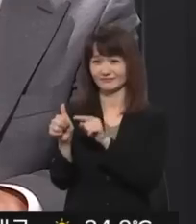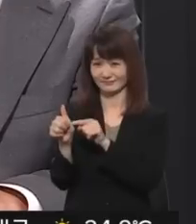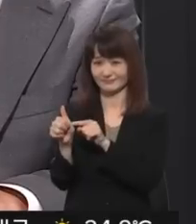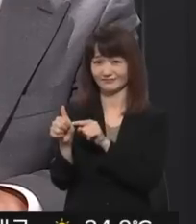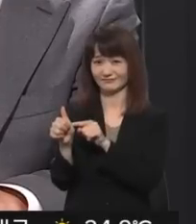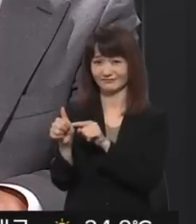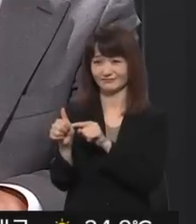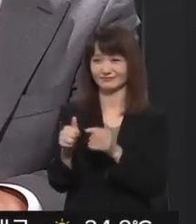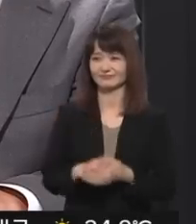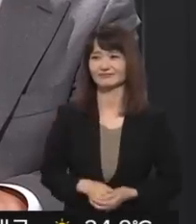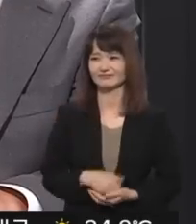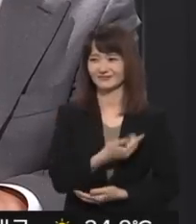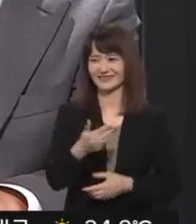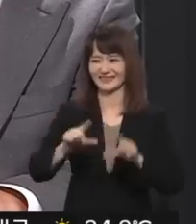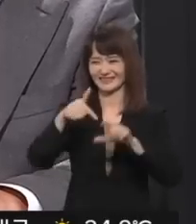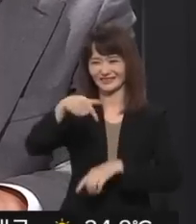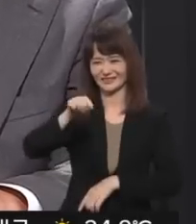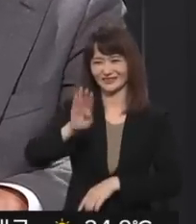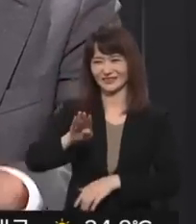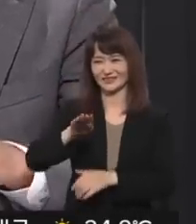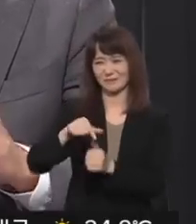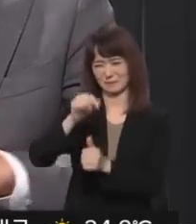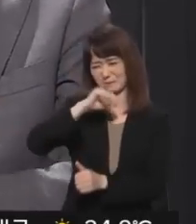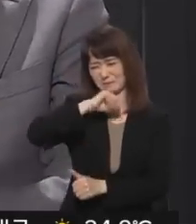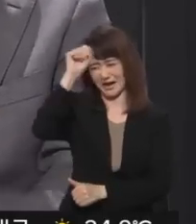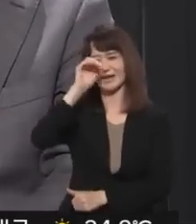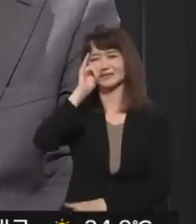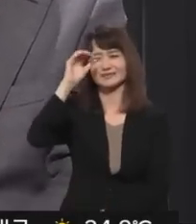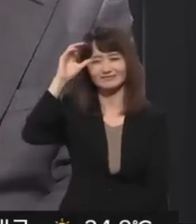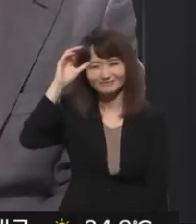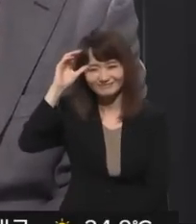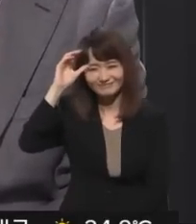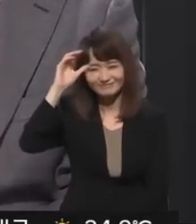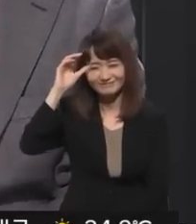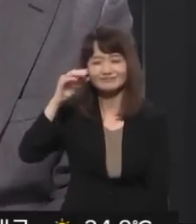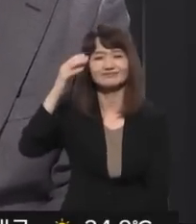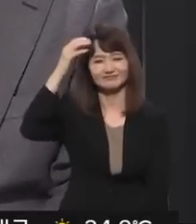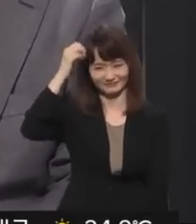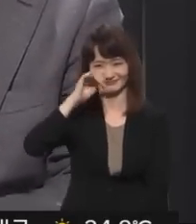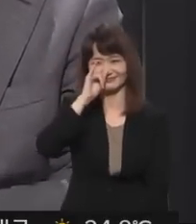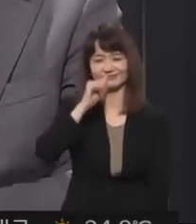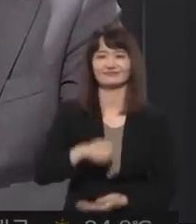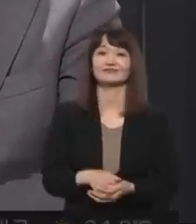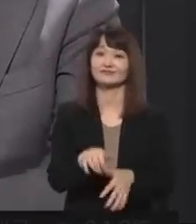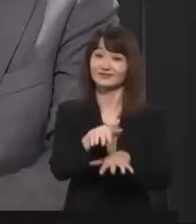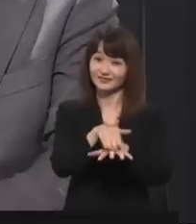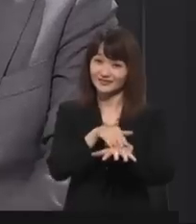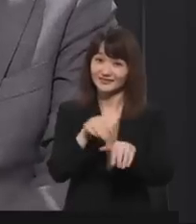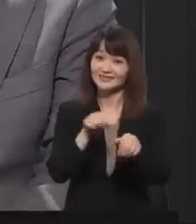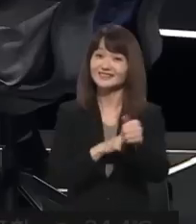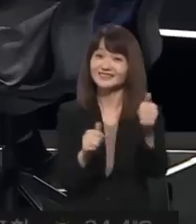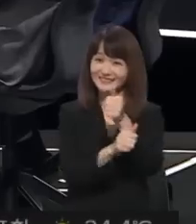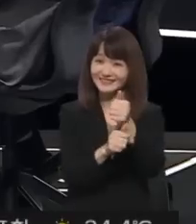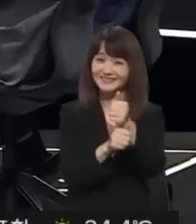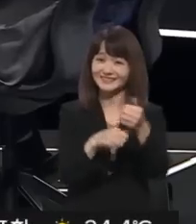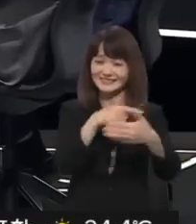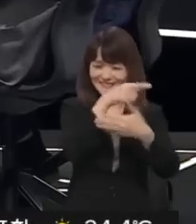대변인님께는 강동갑이 있잖아요. 아예 아, 강동갑 네, 잊지 않고 있습니다. 네, 조강특위는 아, 예. 한없이 미뤄지고